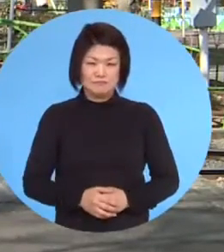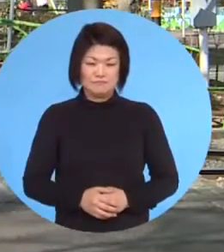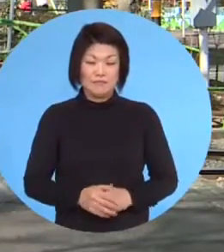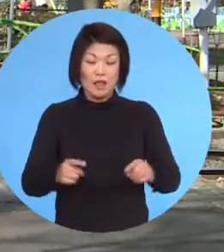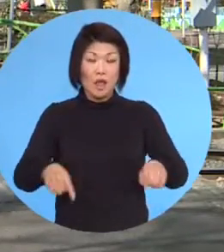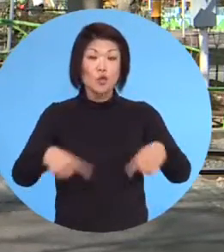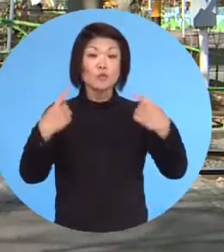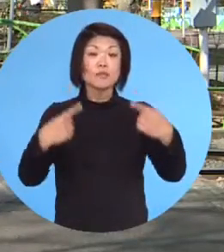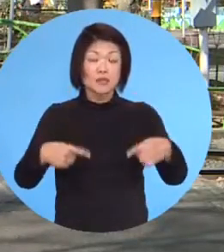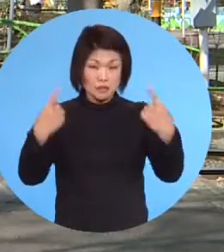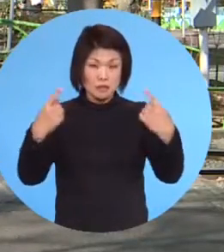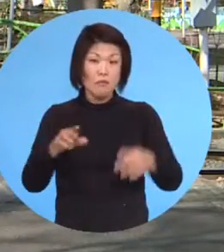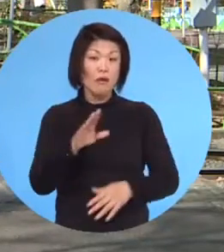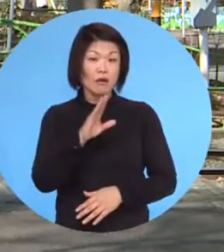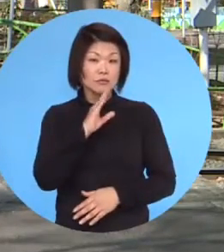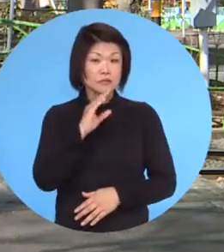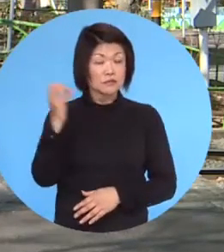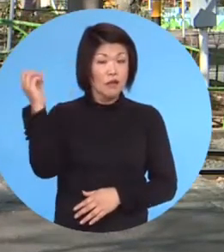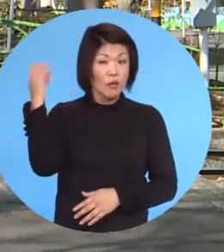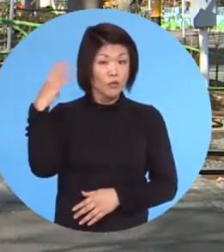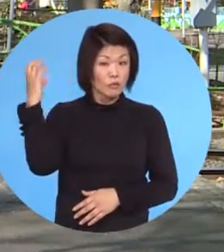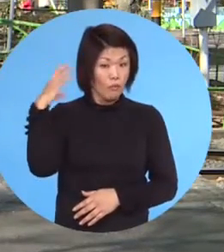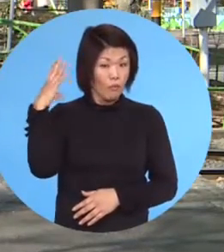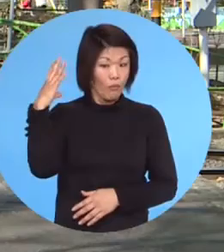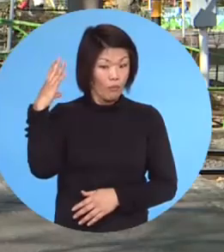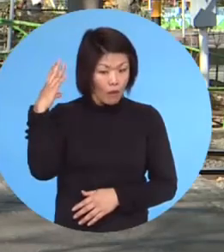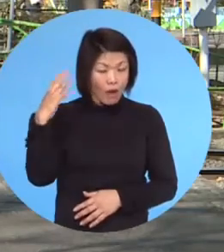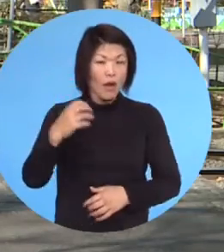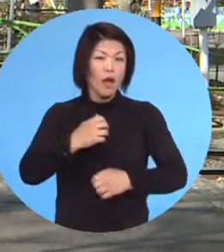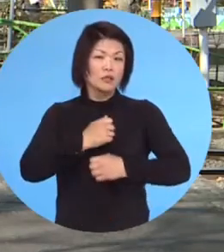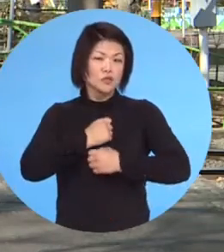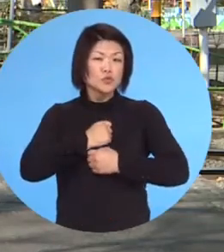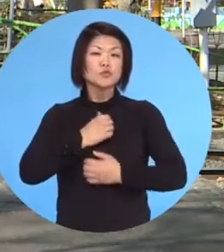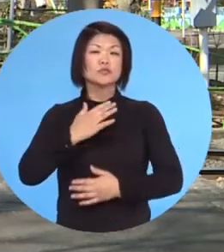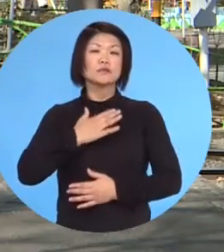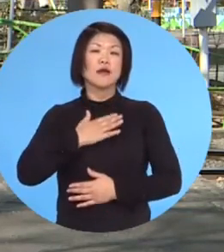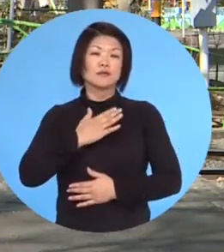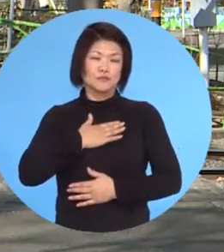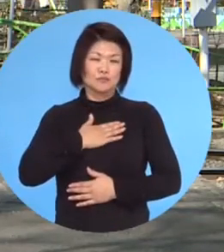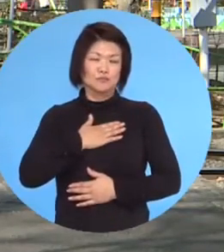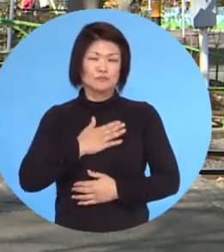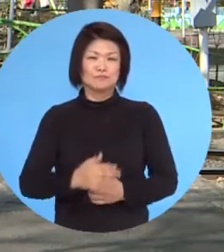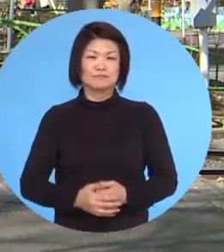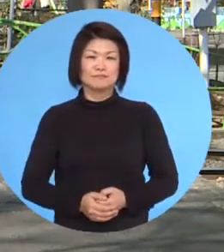この踏切は実際に踏切音が鳴って危険を知らせてくれます。